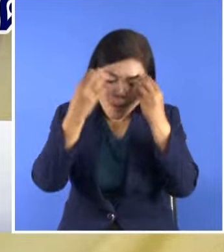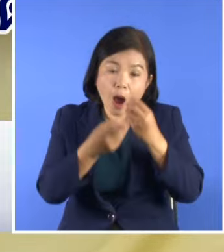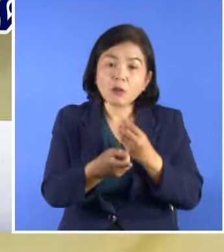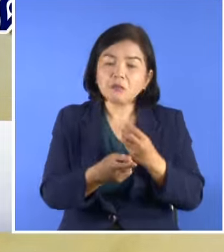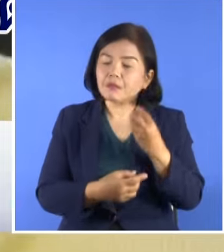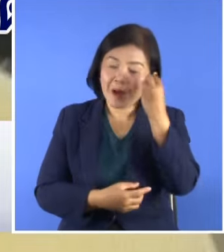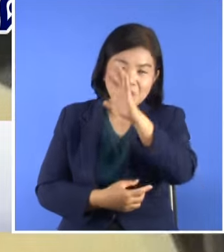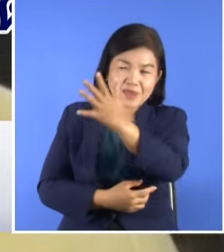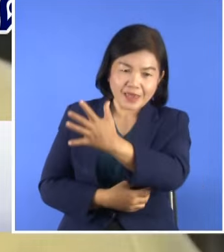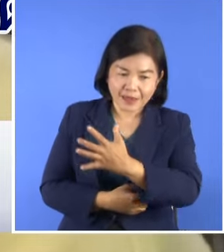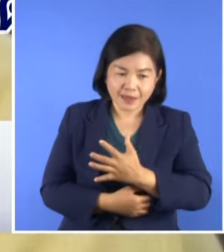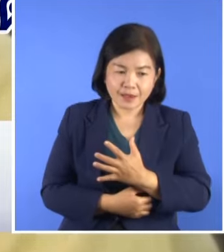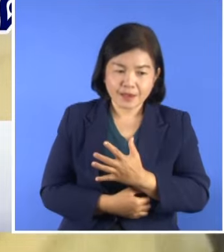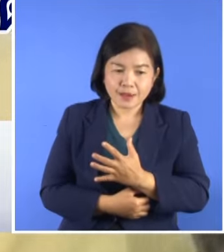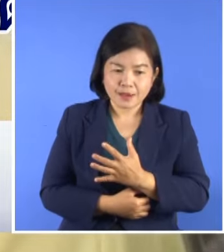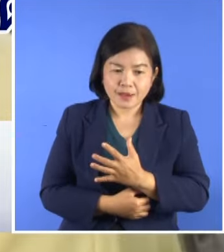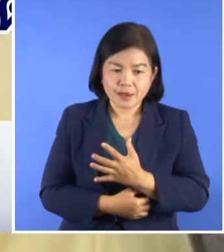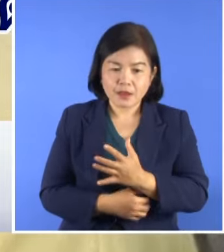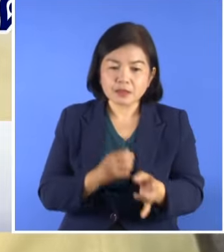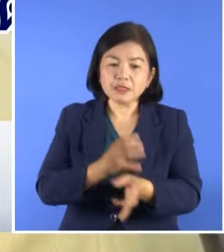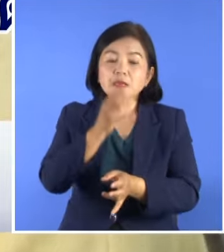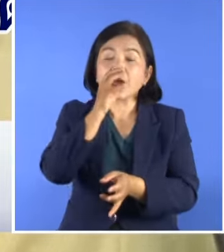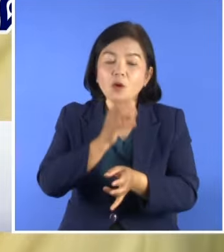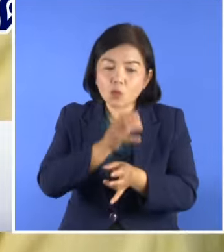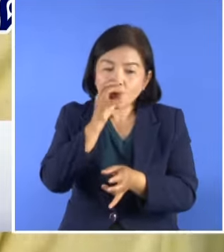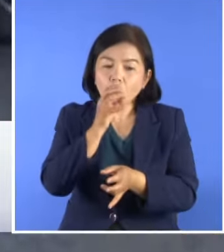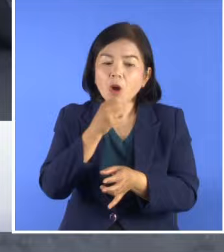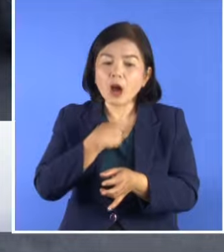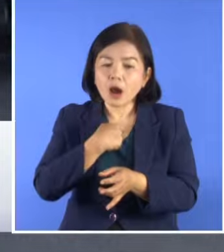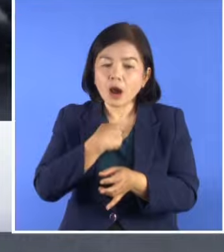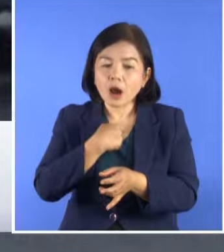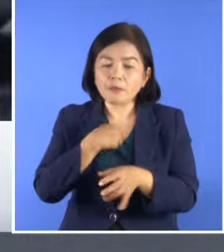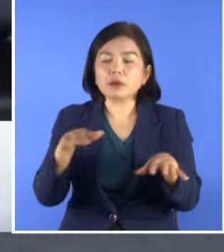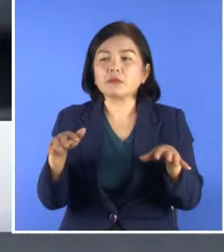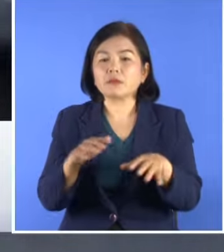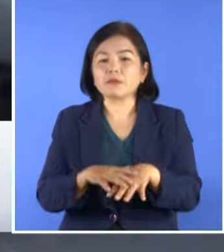ครับไอ้เมาว่าไอ้เรื่องเล่าอ่ะไม่ใช่ธรรมดา